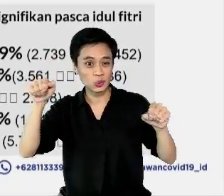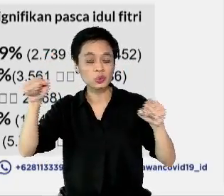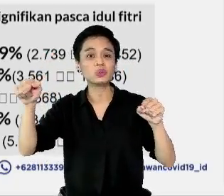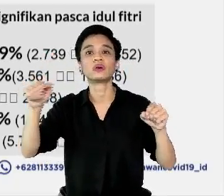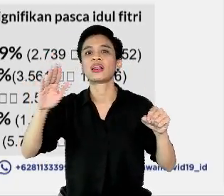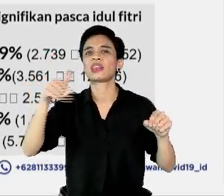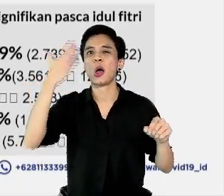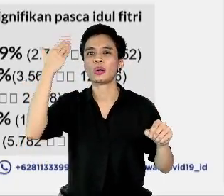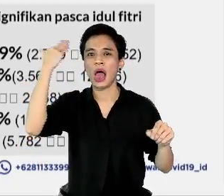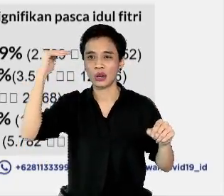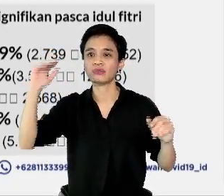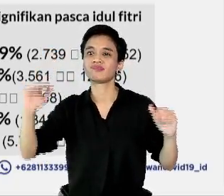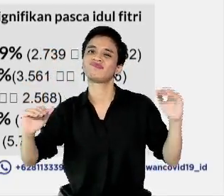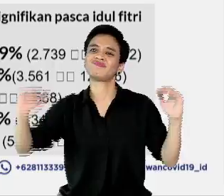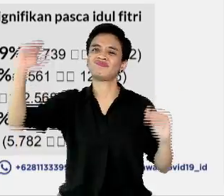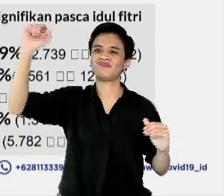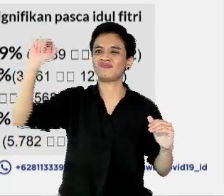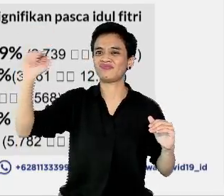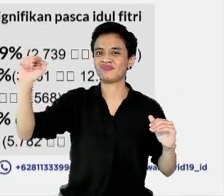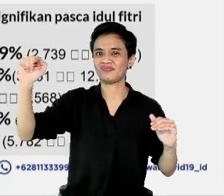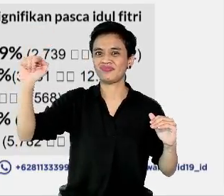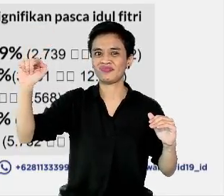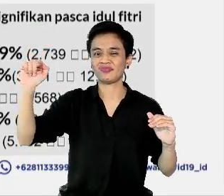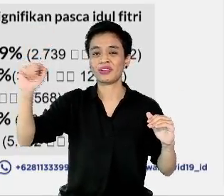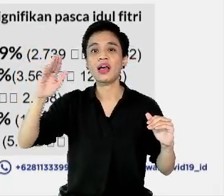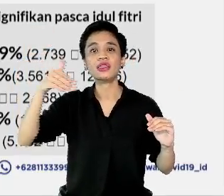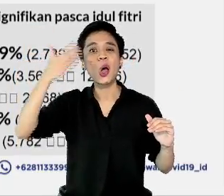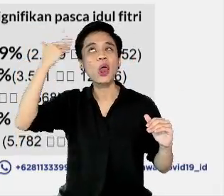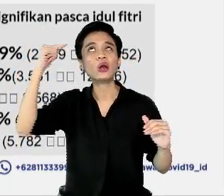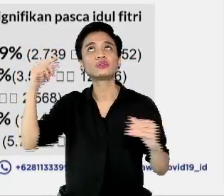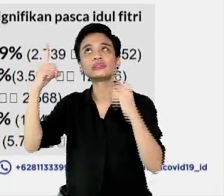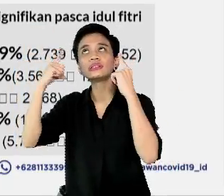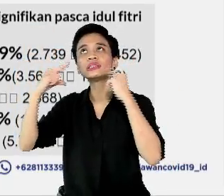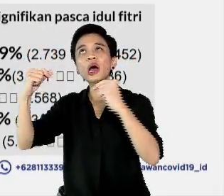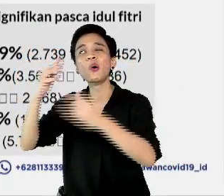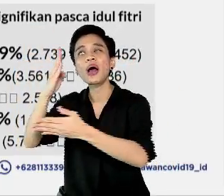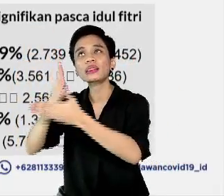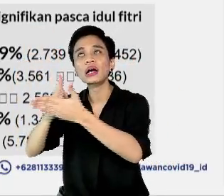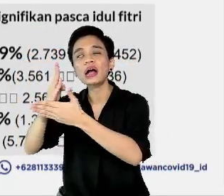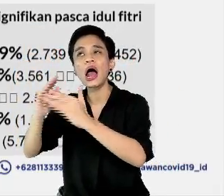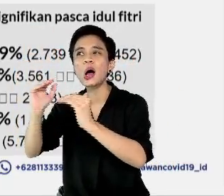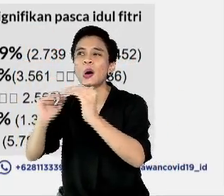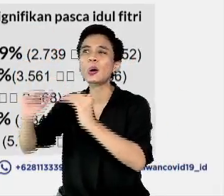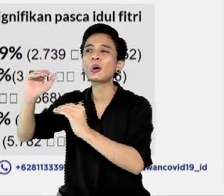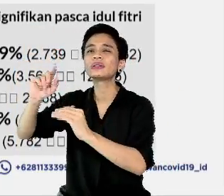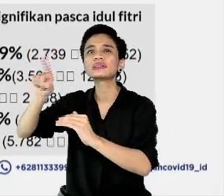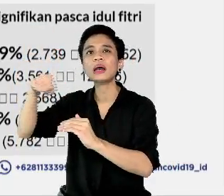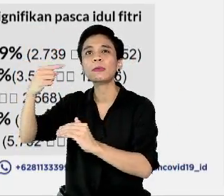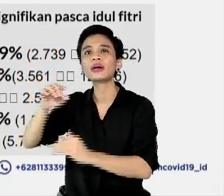tinggi pada tahun lalu. Di tahun lalu, Jawa Tengah mengalami kenaikan hingga